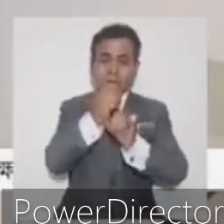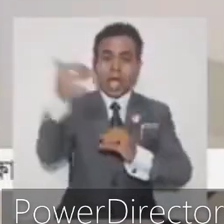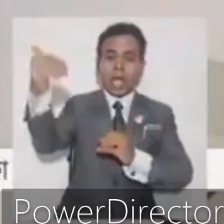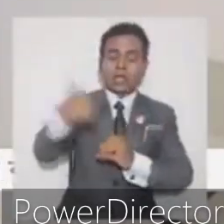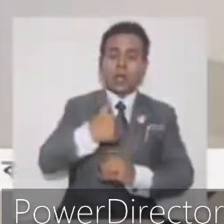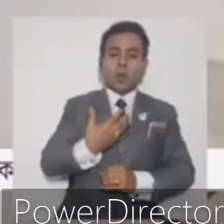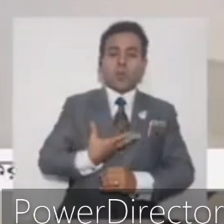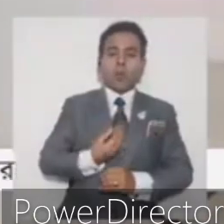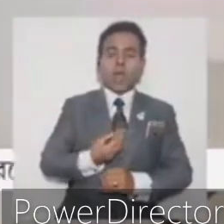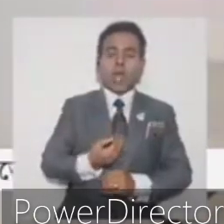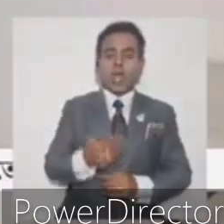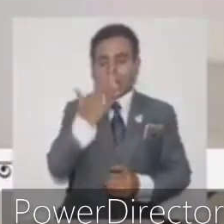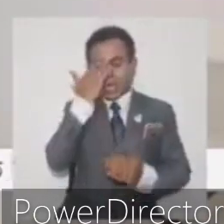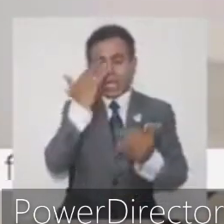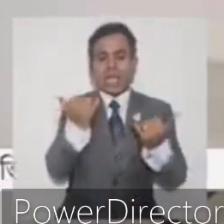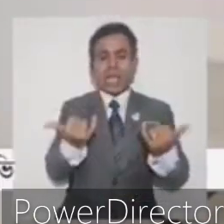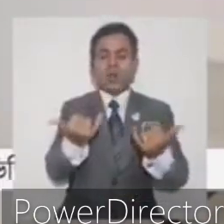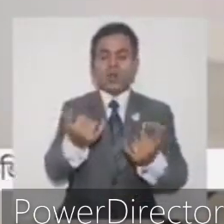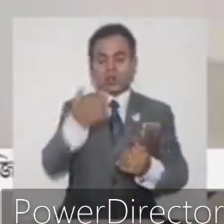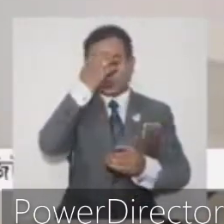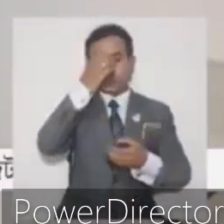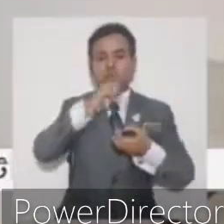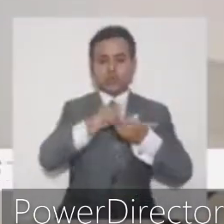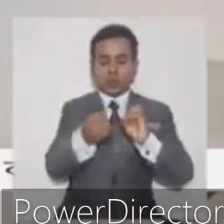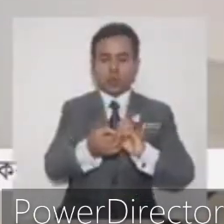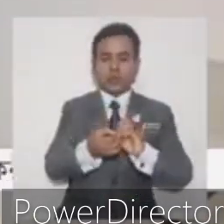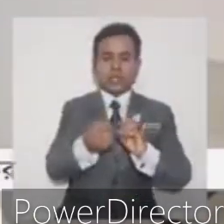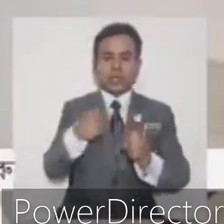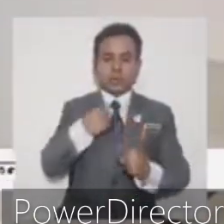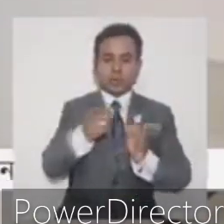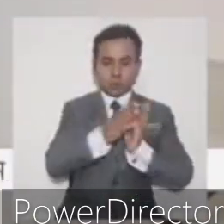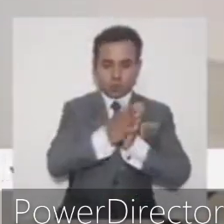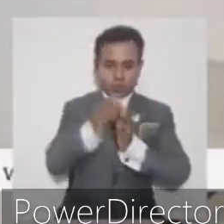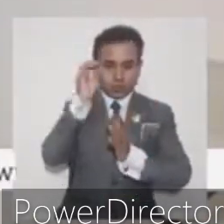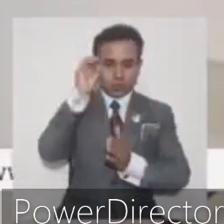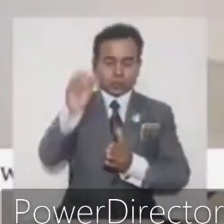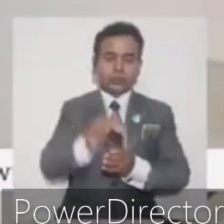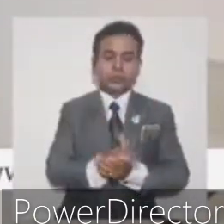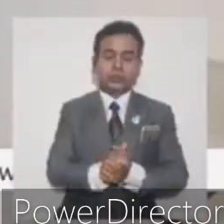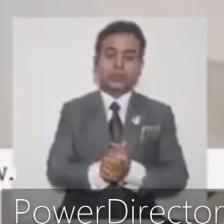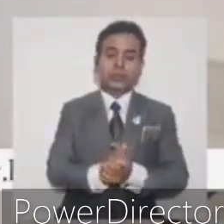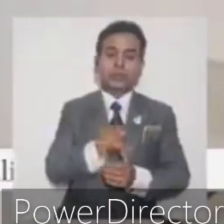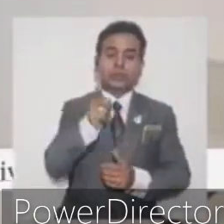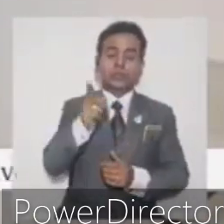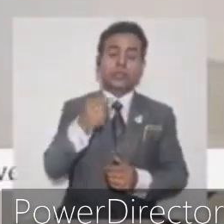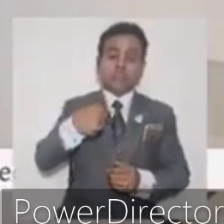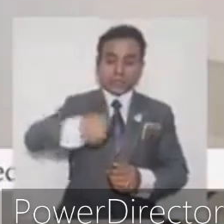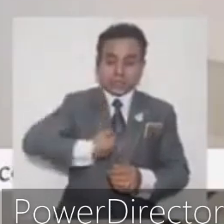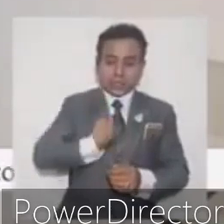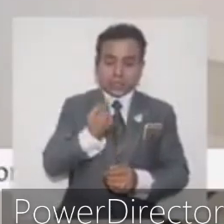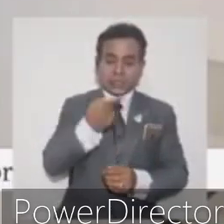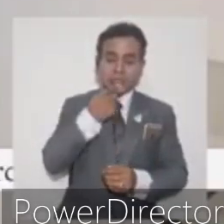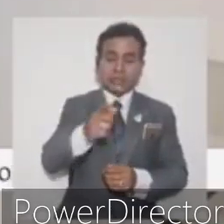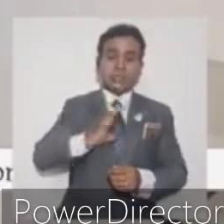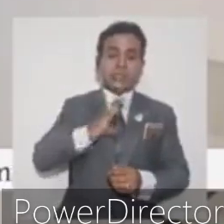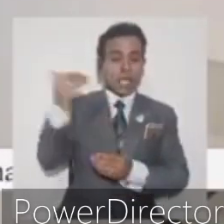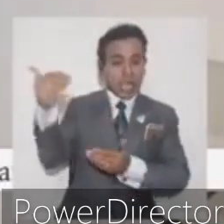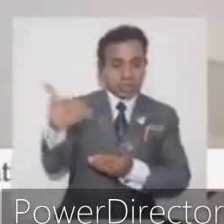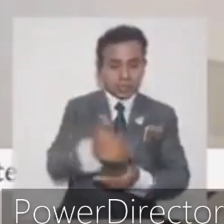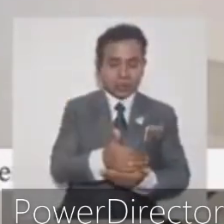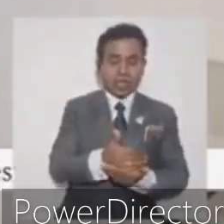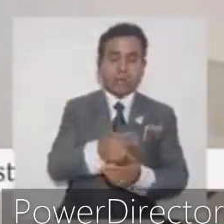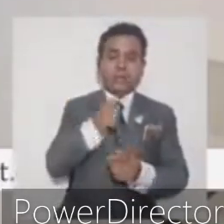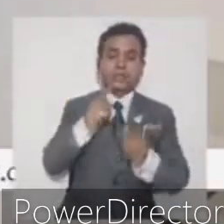করবেন এবং চিকিৎসককেও আক্রান্ত করবেন। সেই জন্যে আপনারা নিজেরা টেস্ট করুন, নিজে ভালো থাকুন